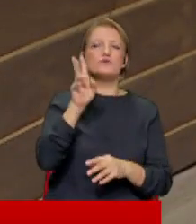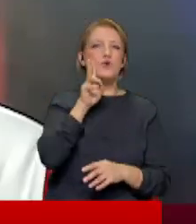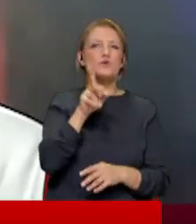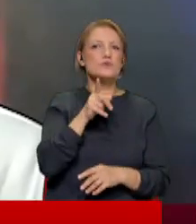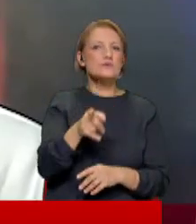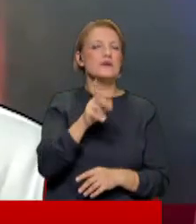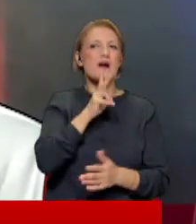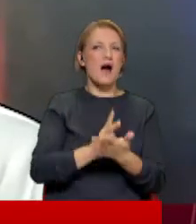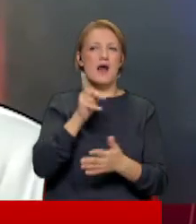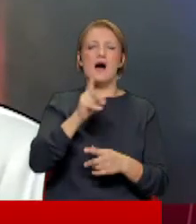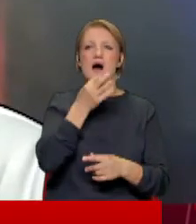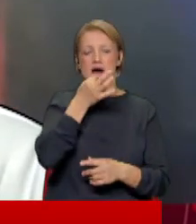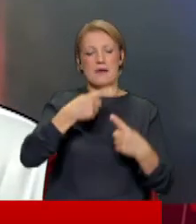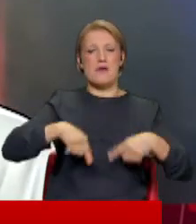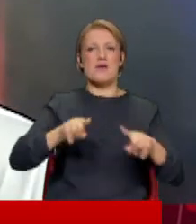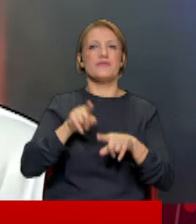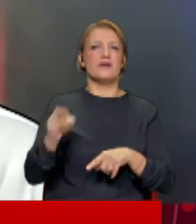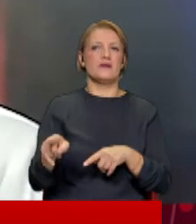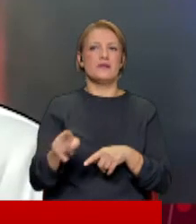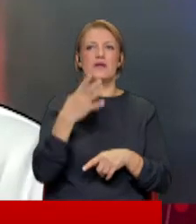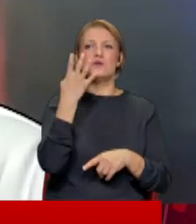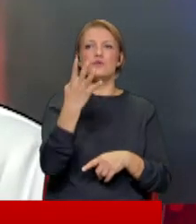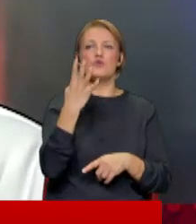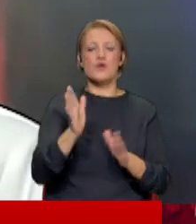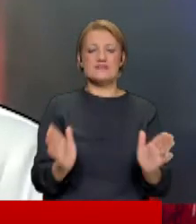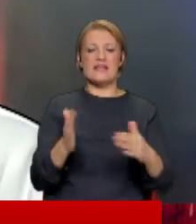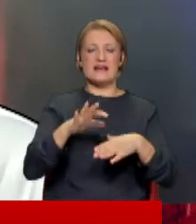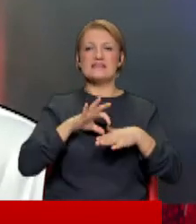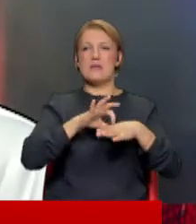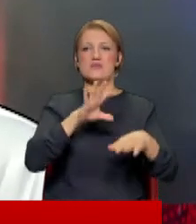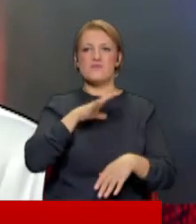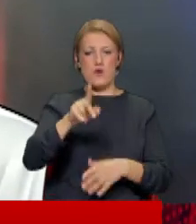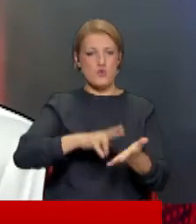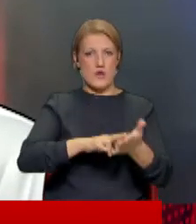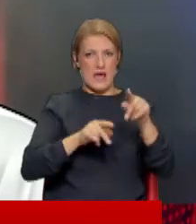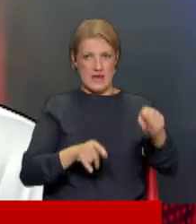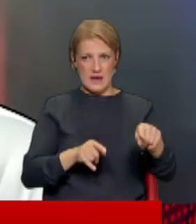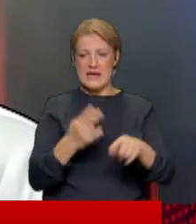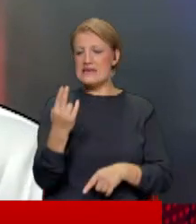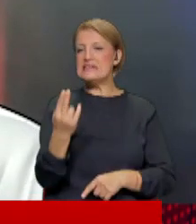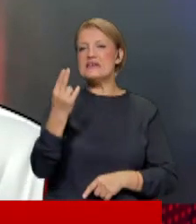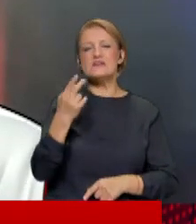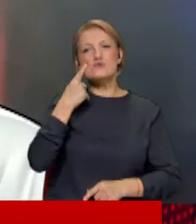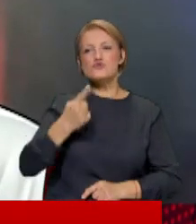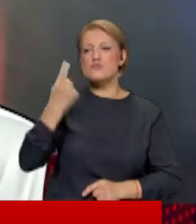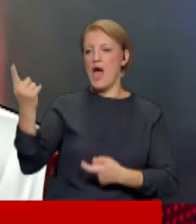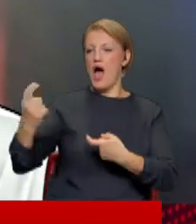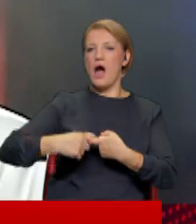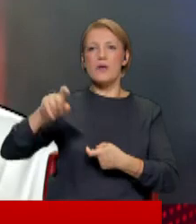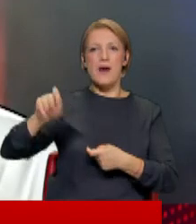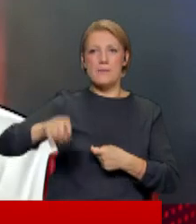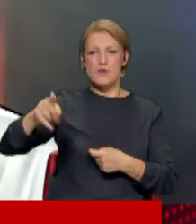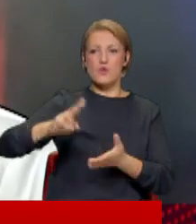söyleyecek 4 tane senlik 7 tane de cumhurbaşkanının